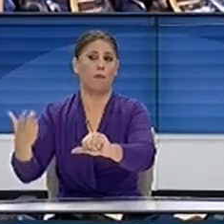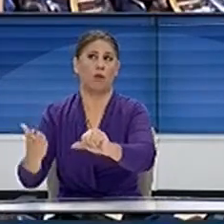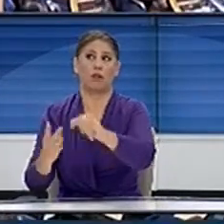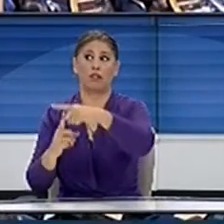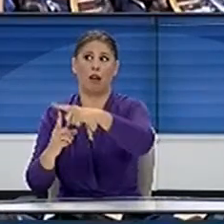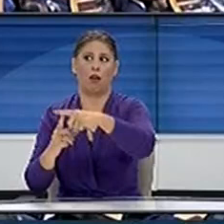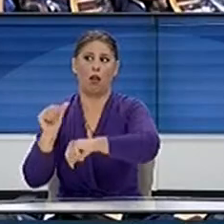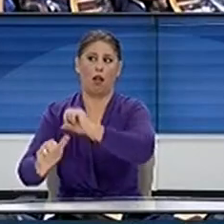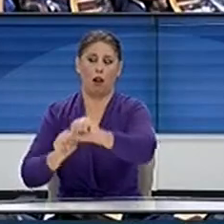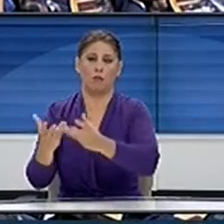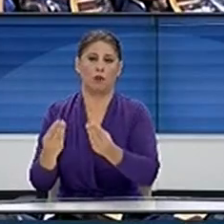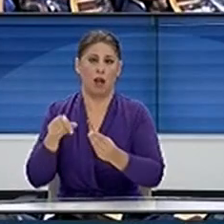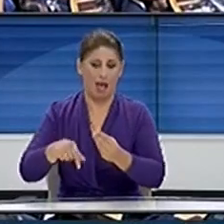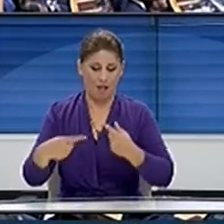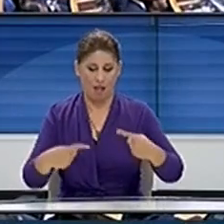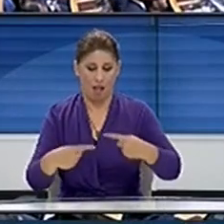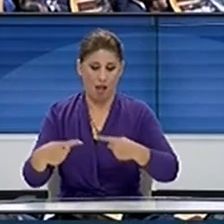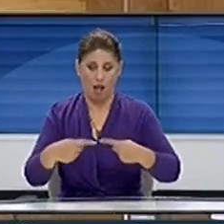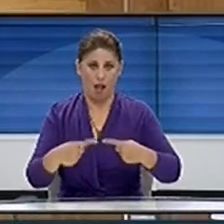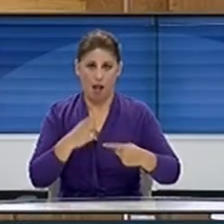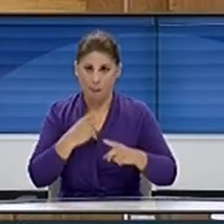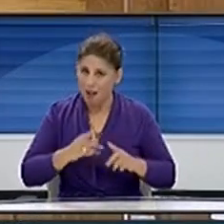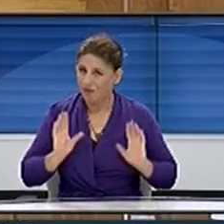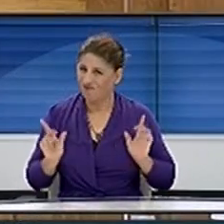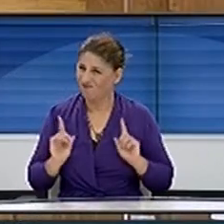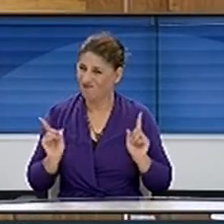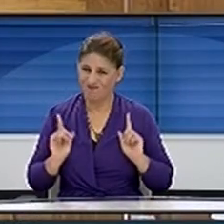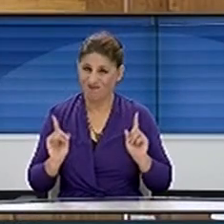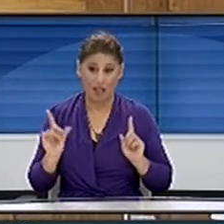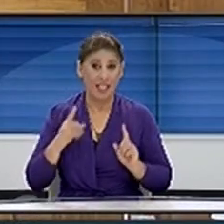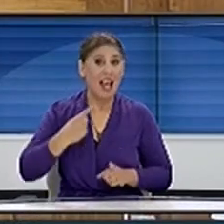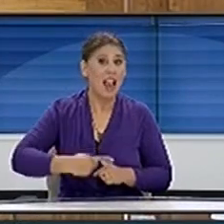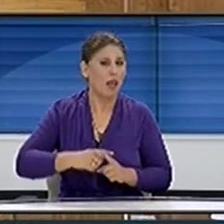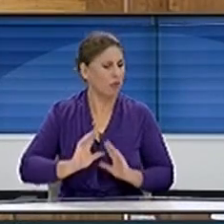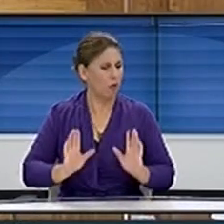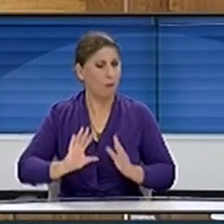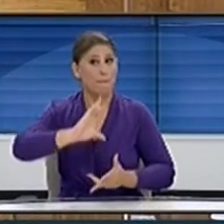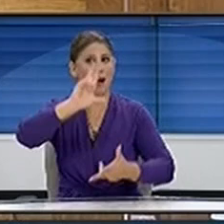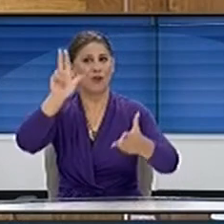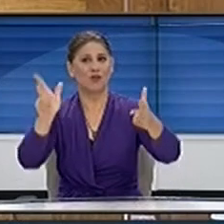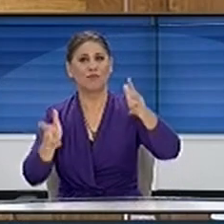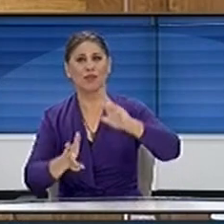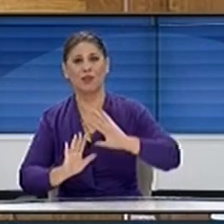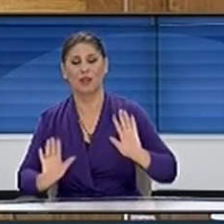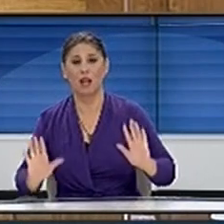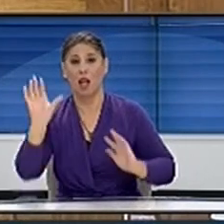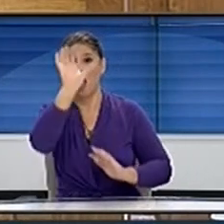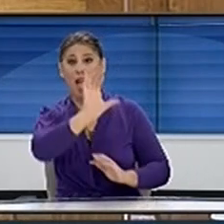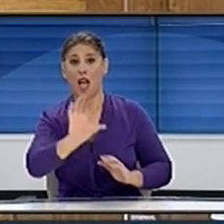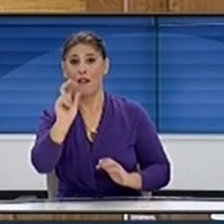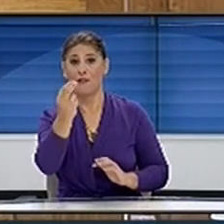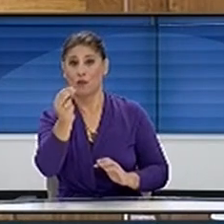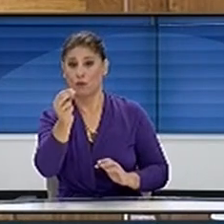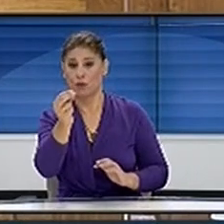μάχη αυτή δεν είναι σημερινή και δεν είναι απλή. Δεν είναι ούτε ελληνική. Το αποδεικνύει το γεγονός ότι το Ευρωπαϊκό